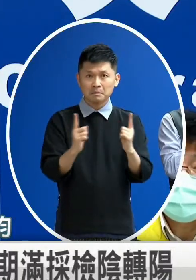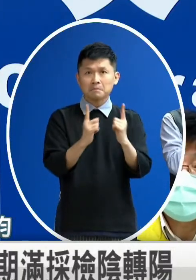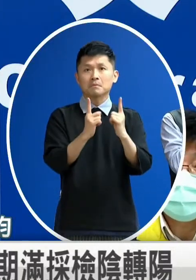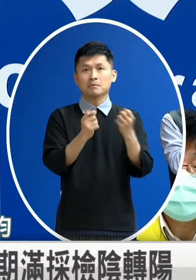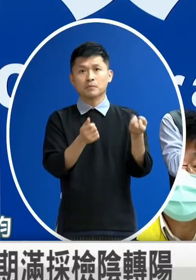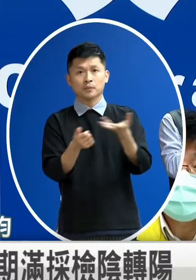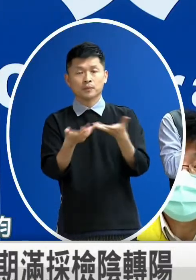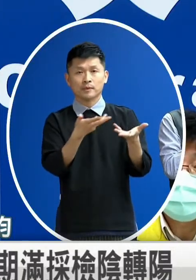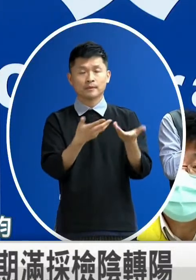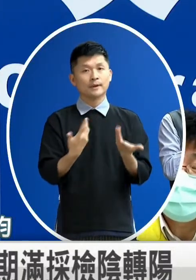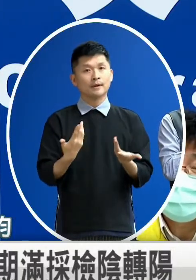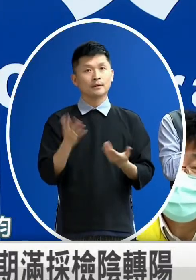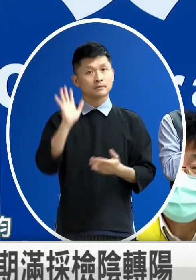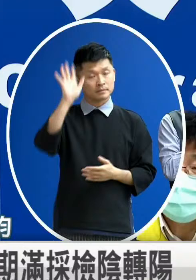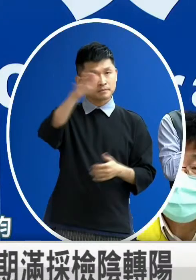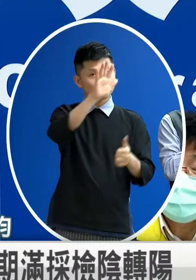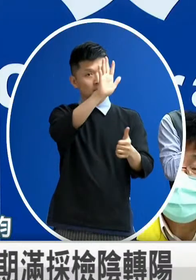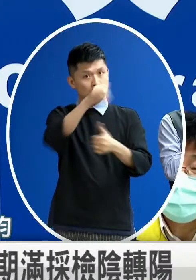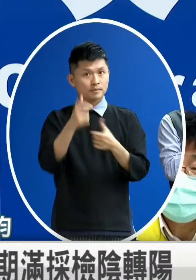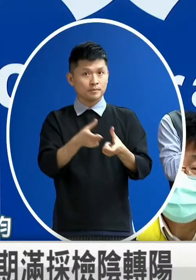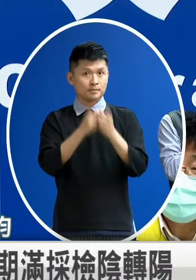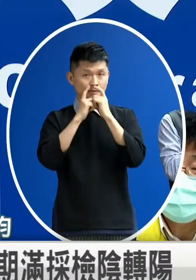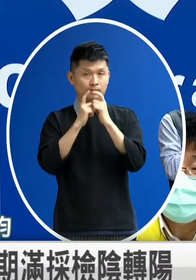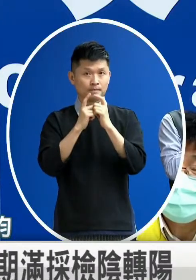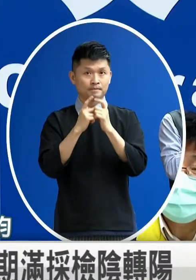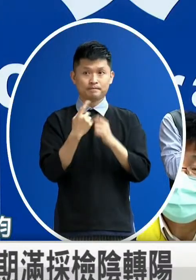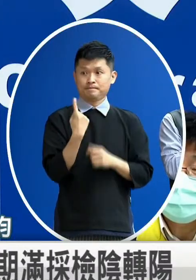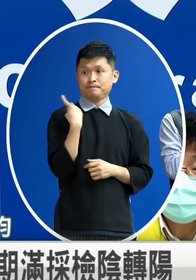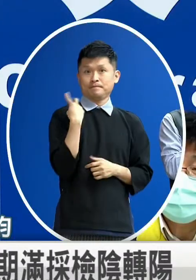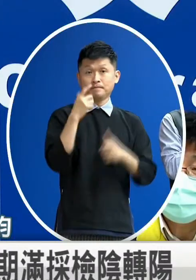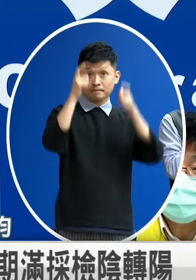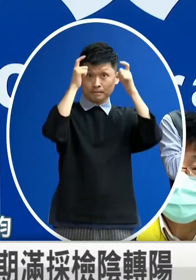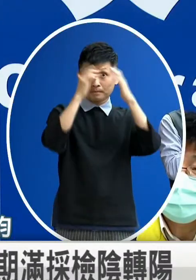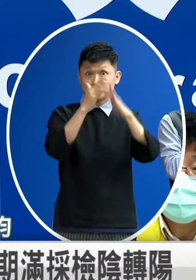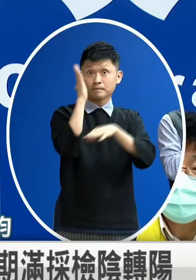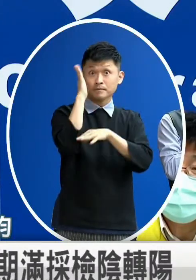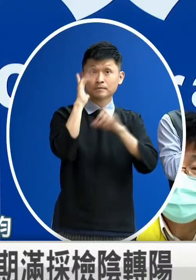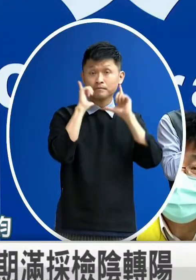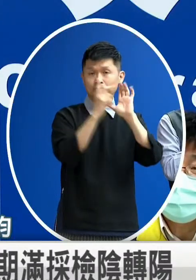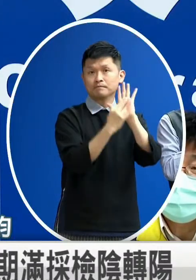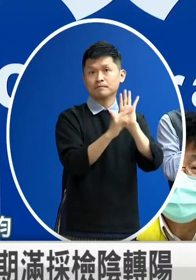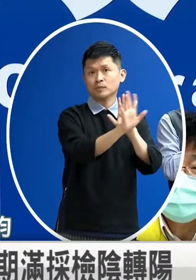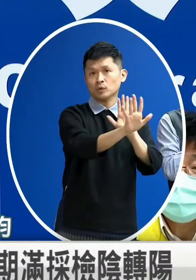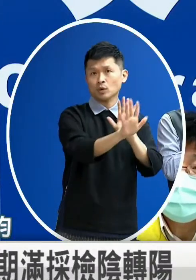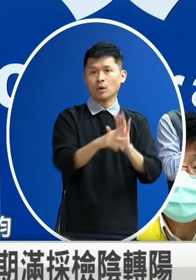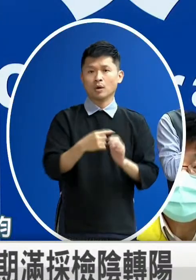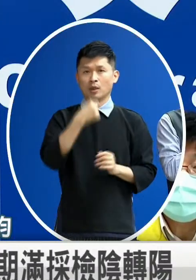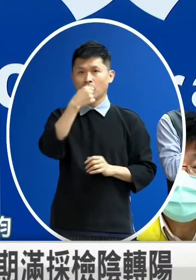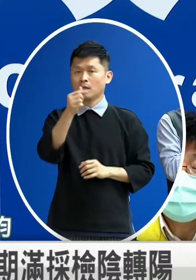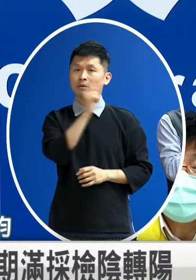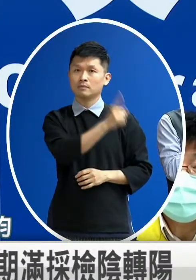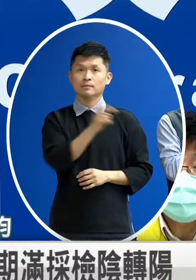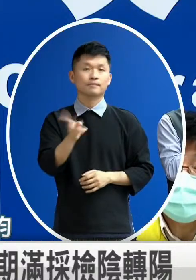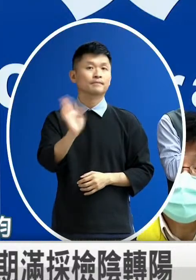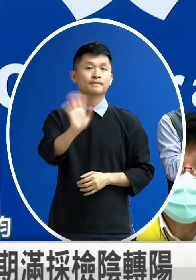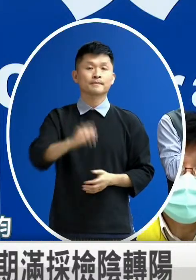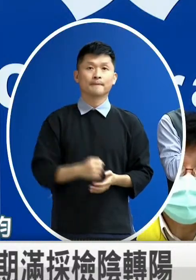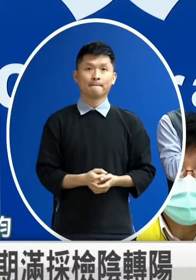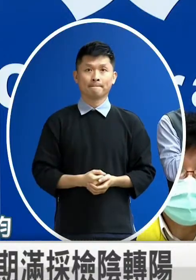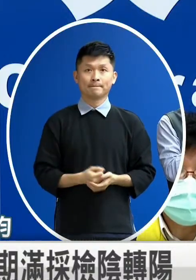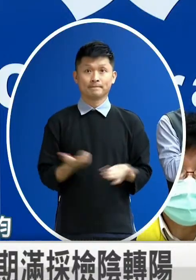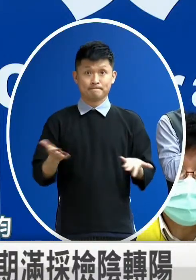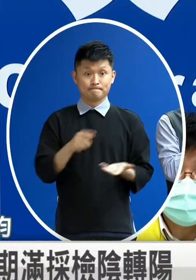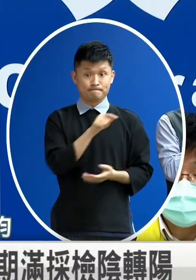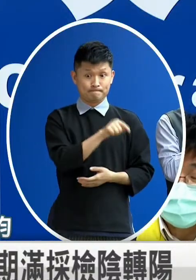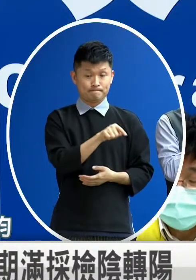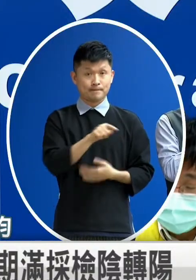个召回跟裁剪，我想前一天有在高雄的这个记者会有说明过，我们这边就不再做赘述哈。所以这两起的事件，我们都是